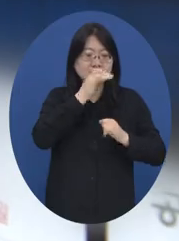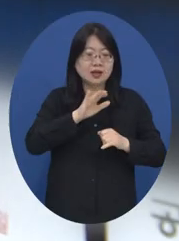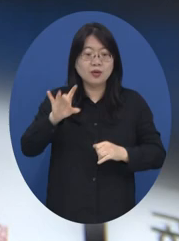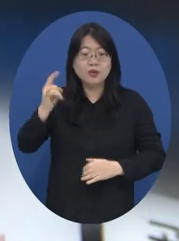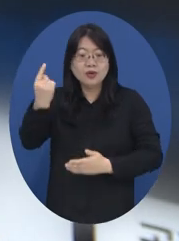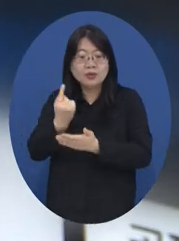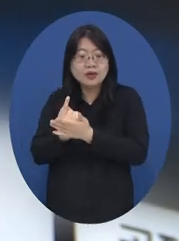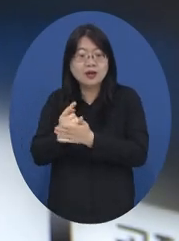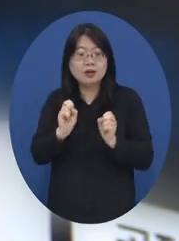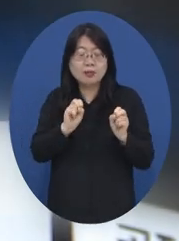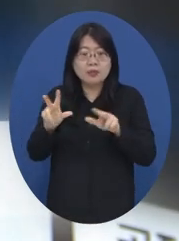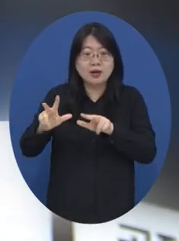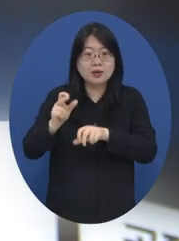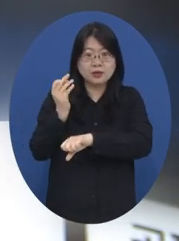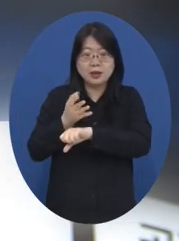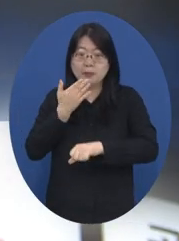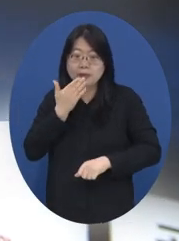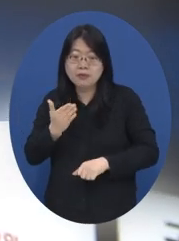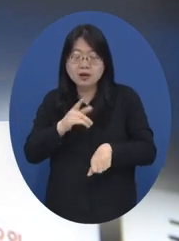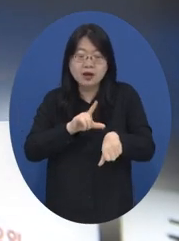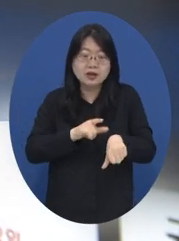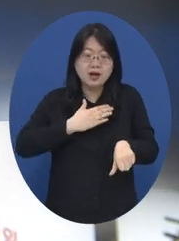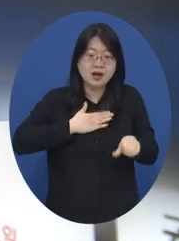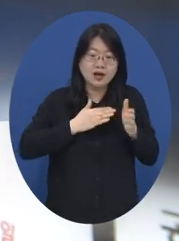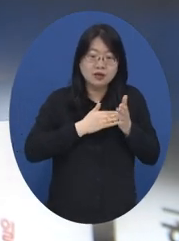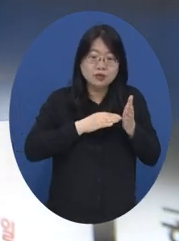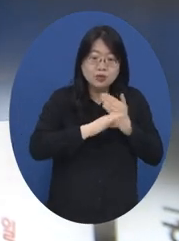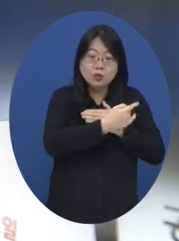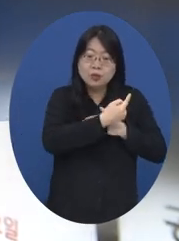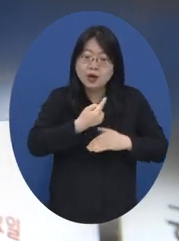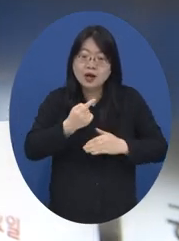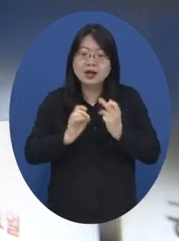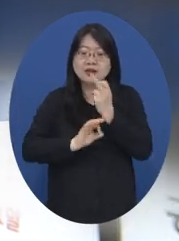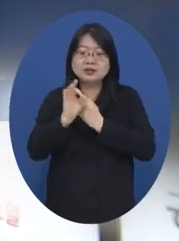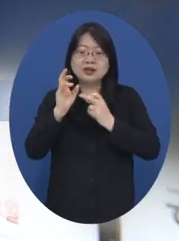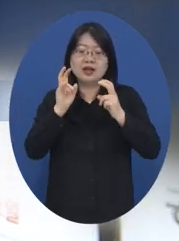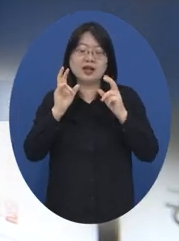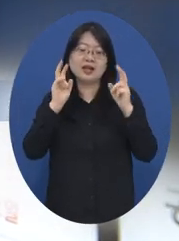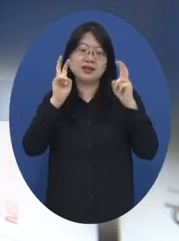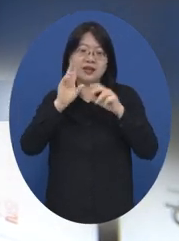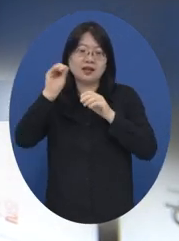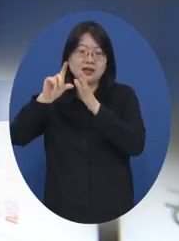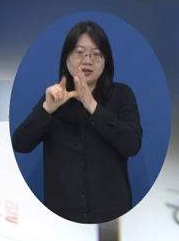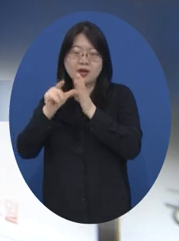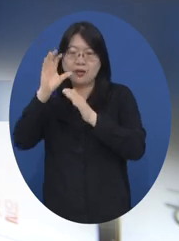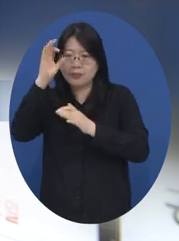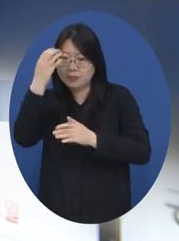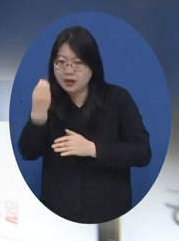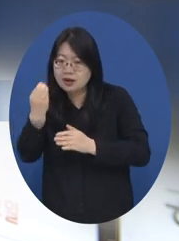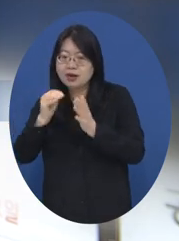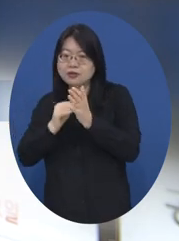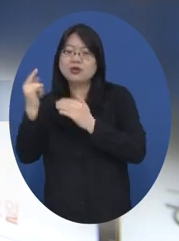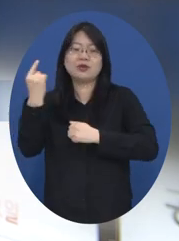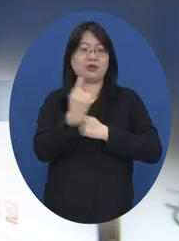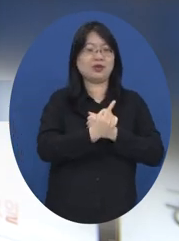사람이 있는가 하면 토모 사는게 바로 구매를 하실 펌웨어 짤 고무신 거에요